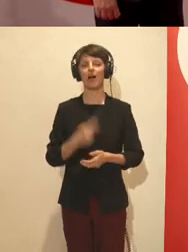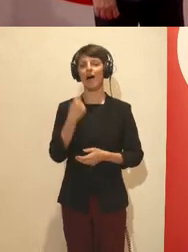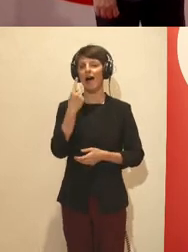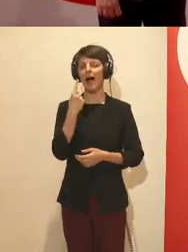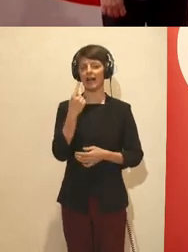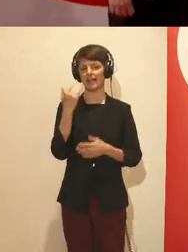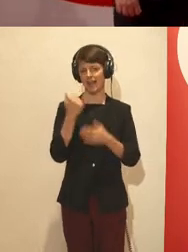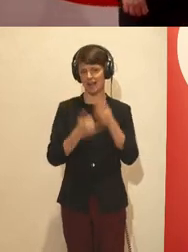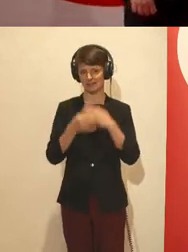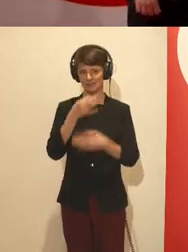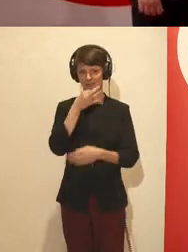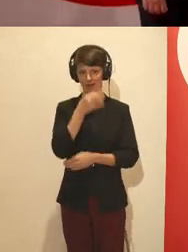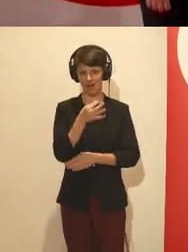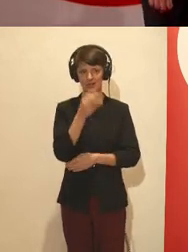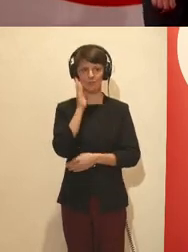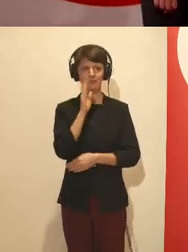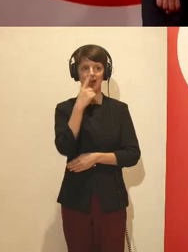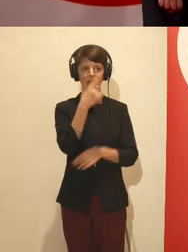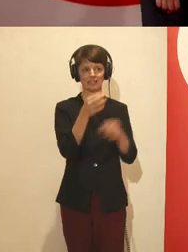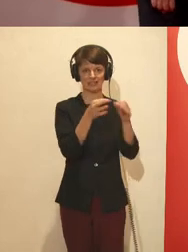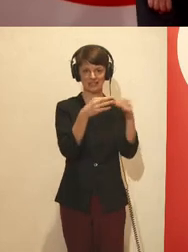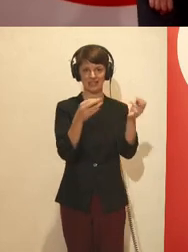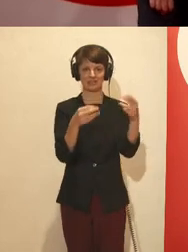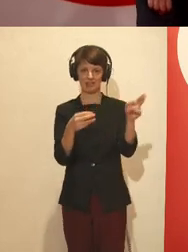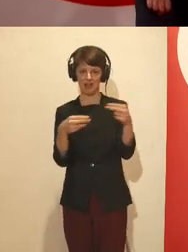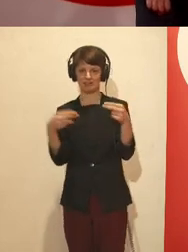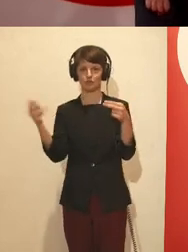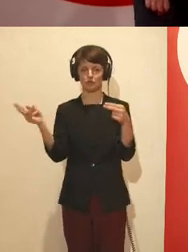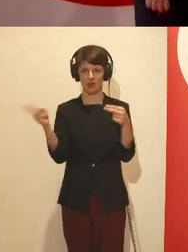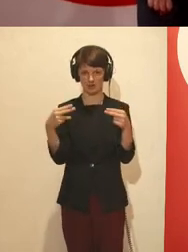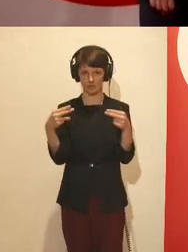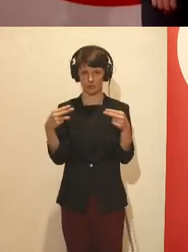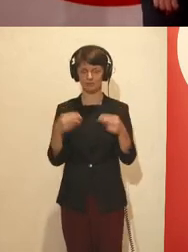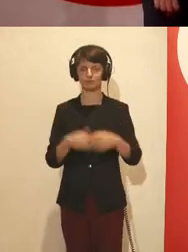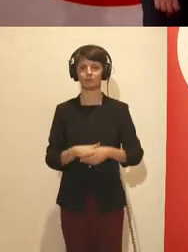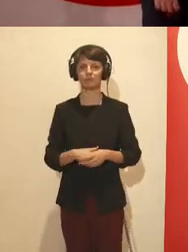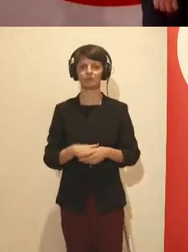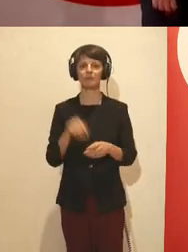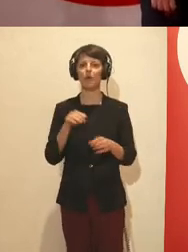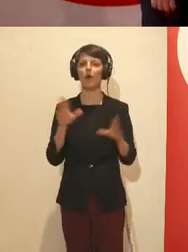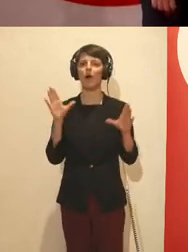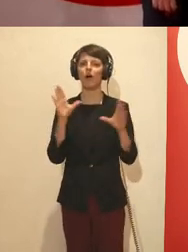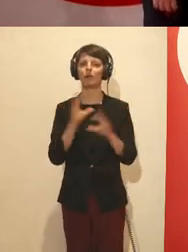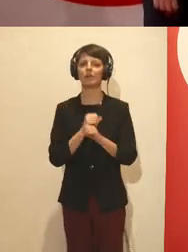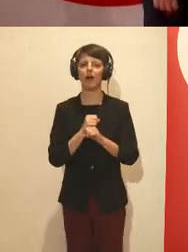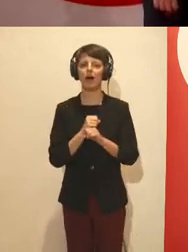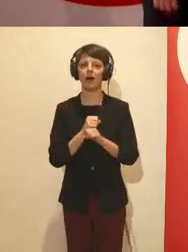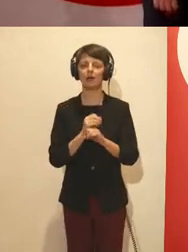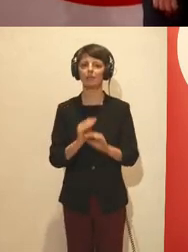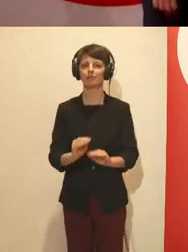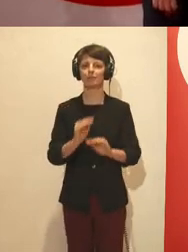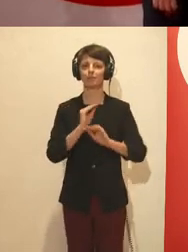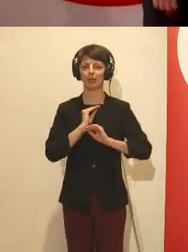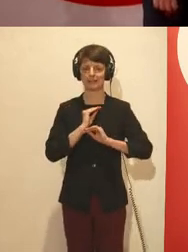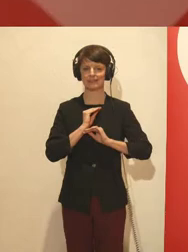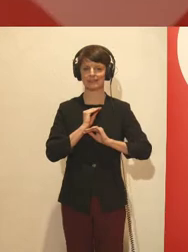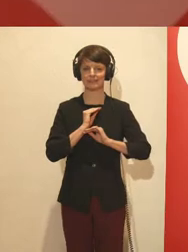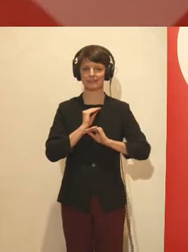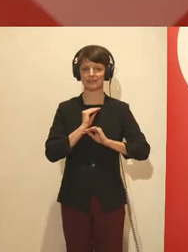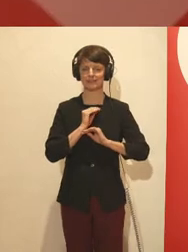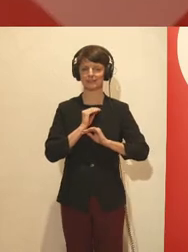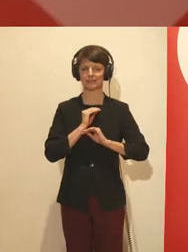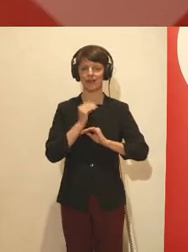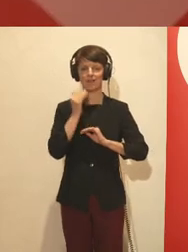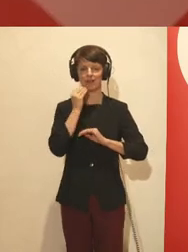frage die ich mir gerne in einem satz auch beantworten dürft und zwar wenn ihr heute abend im bett legt liegt was